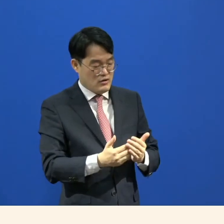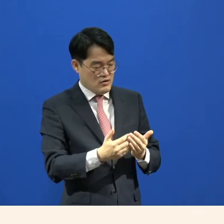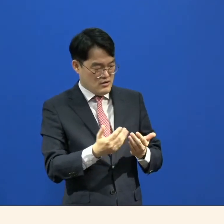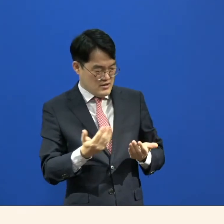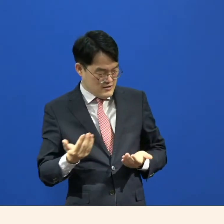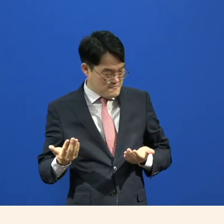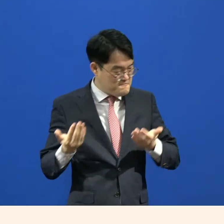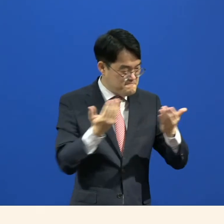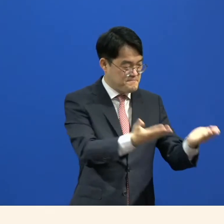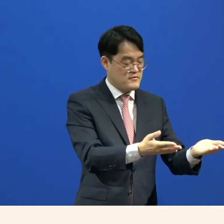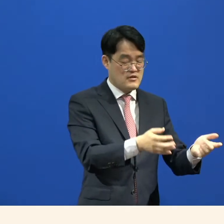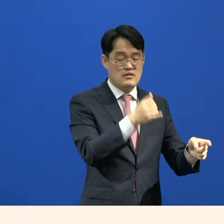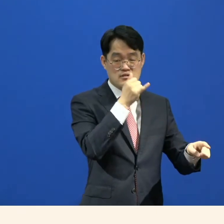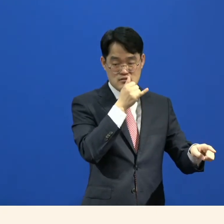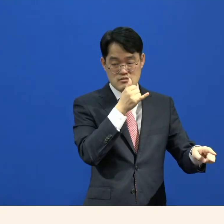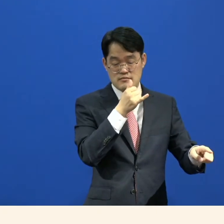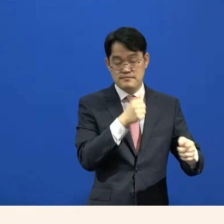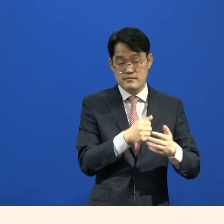바울은